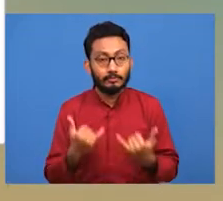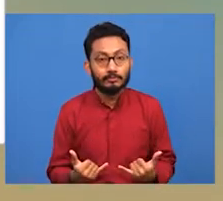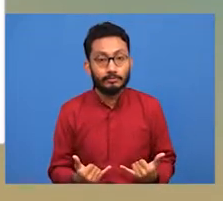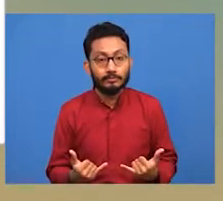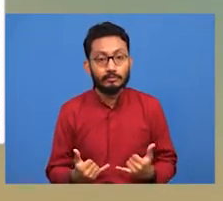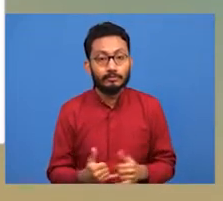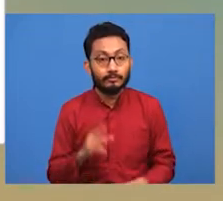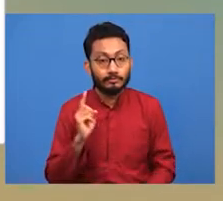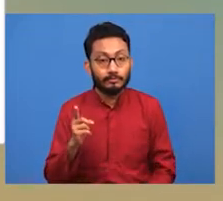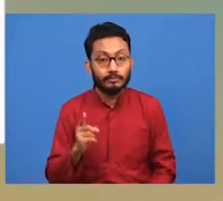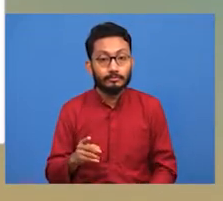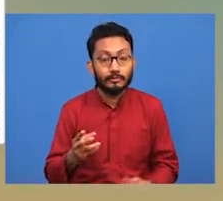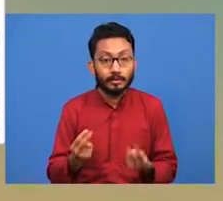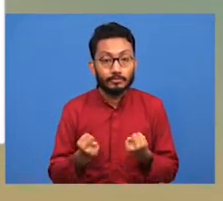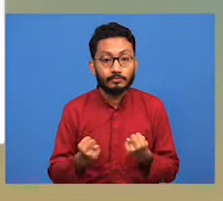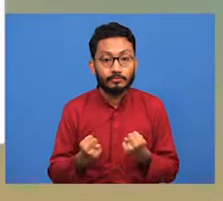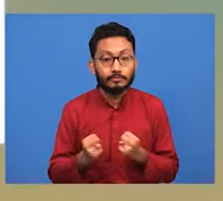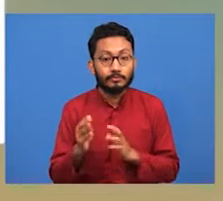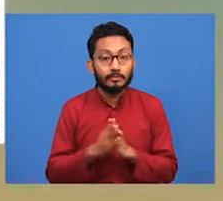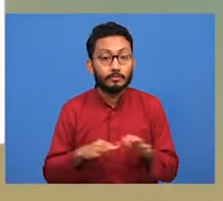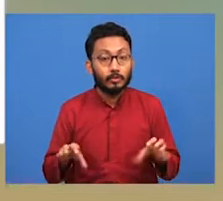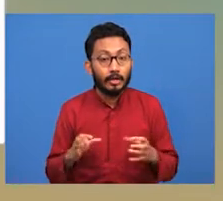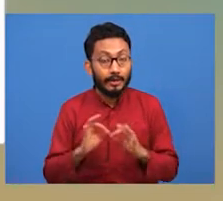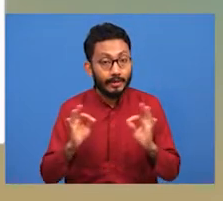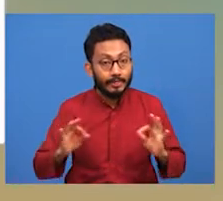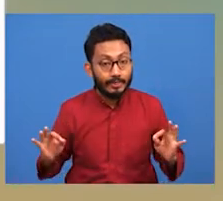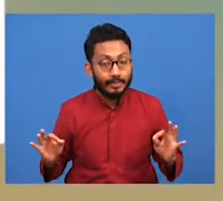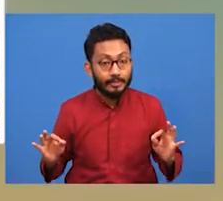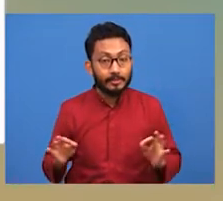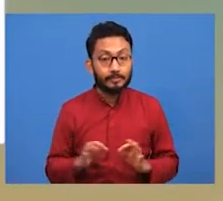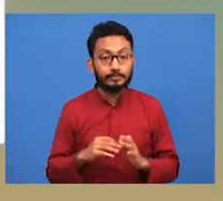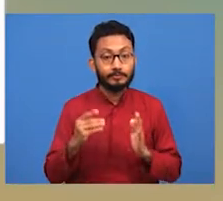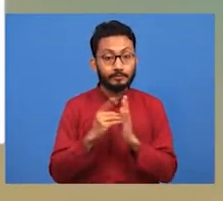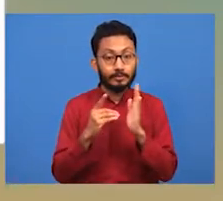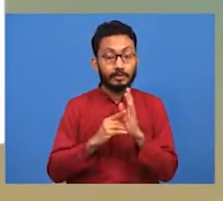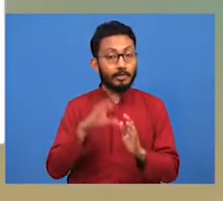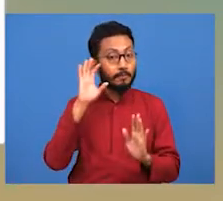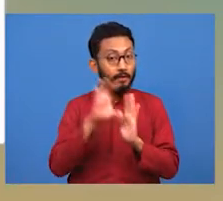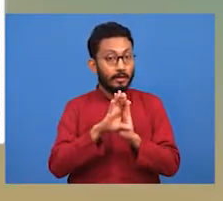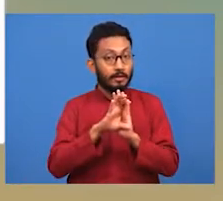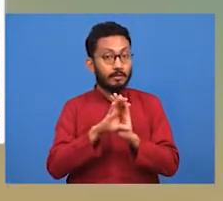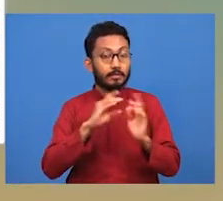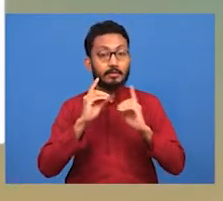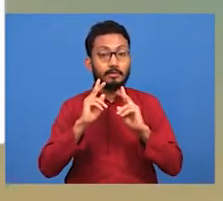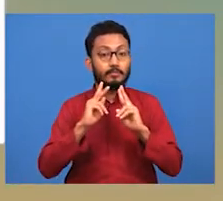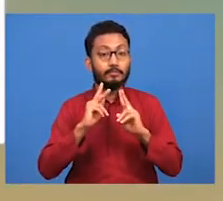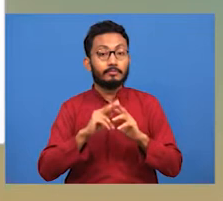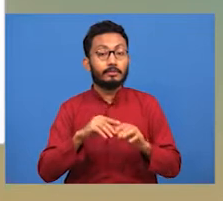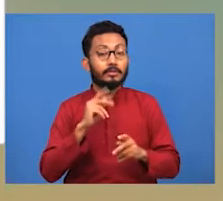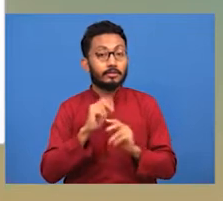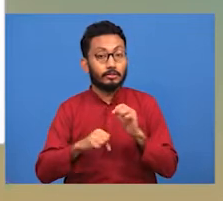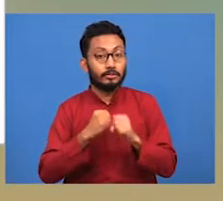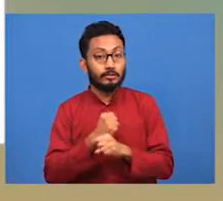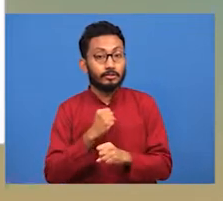Sekarang, kamu hendaklah membina ayat berdasarkan gambar dan kata kerja aktif tak